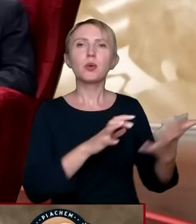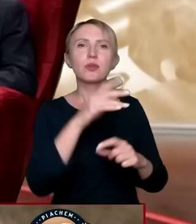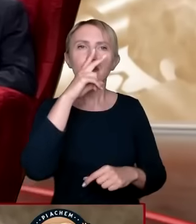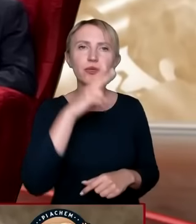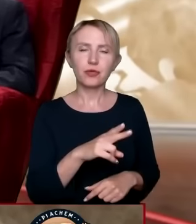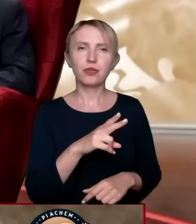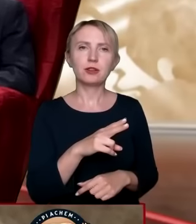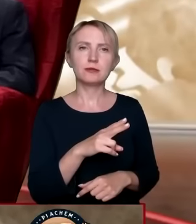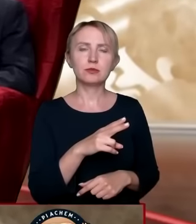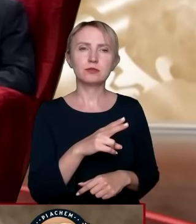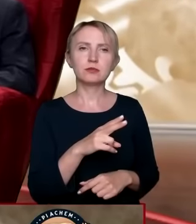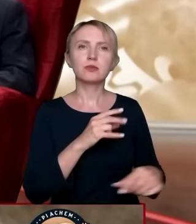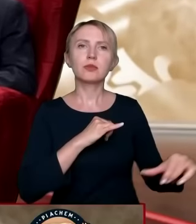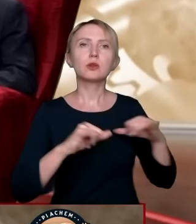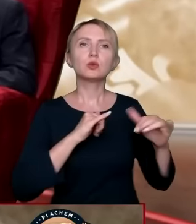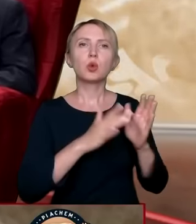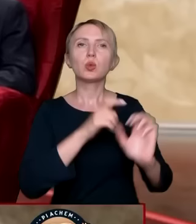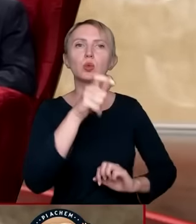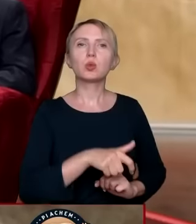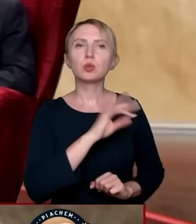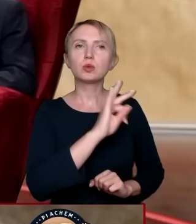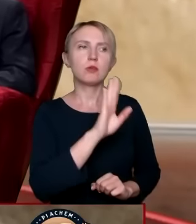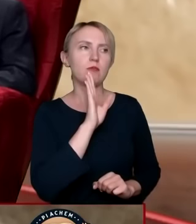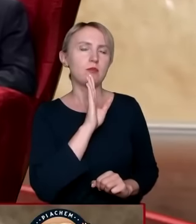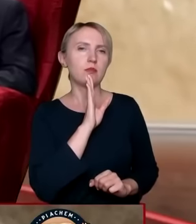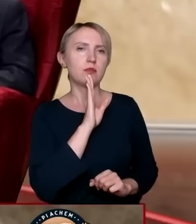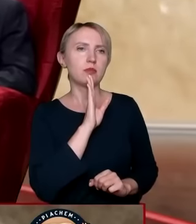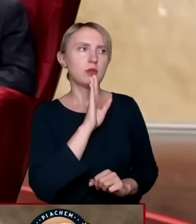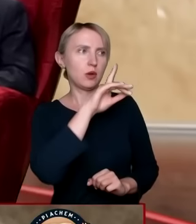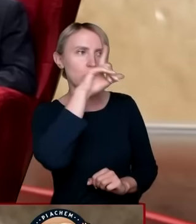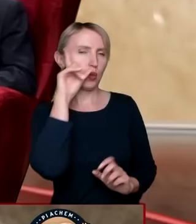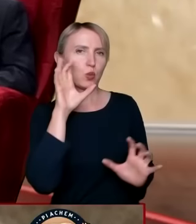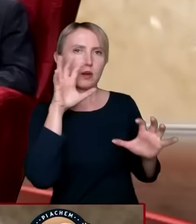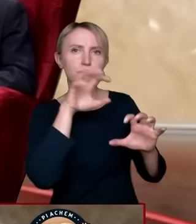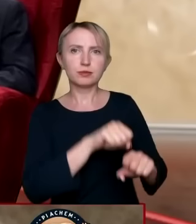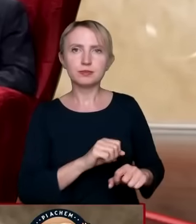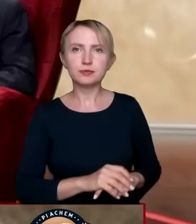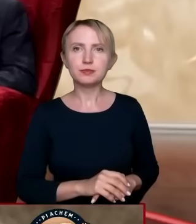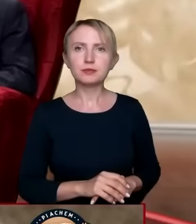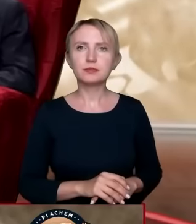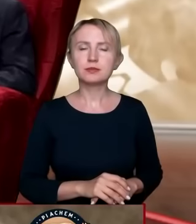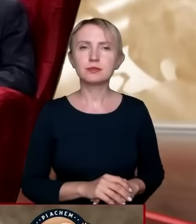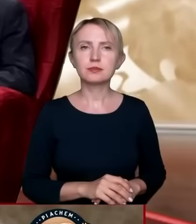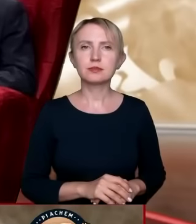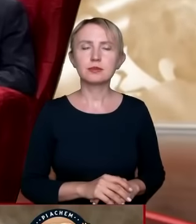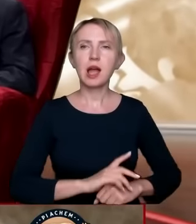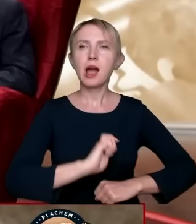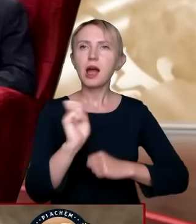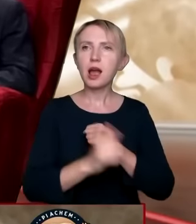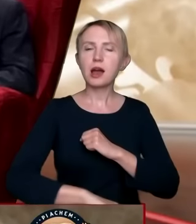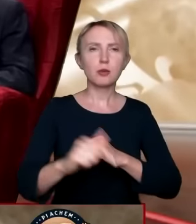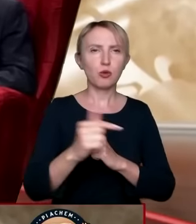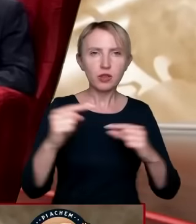na rząd Donalda Tuska jak na jakiś ludożerców. To po prostu jest coś ten A kara powinna być